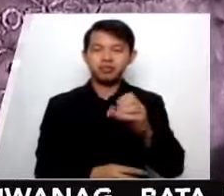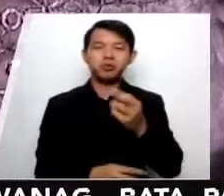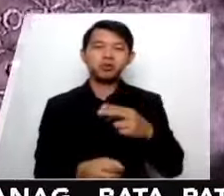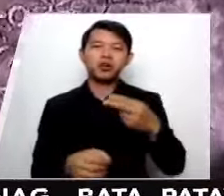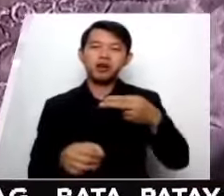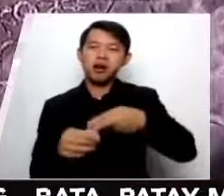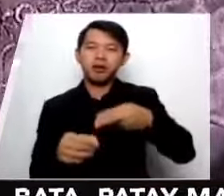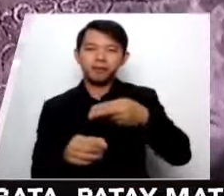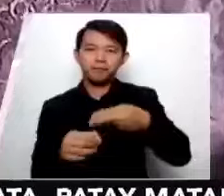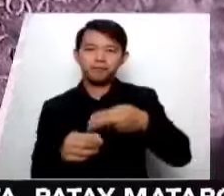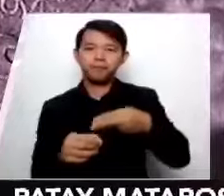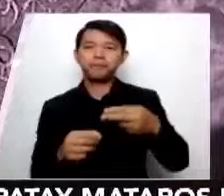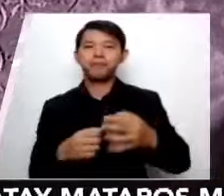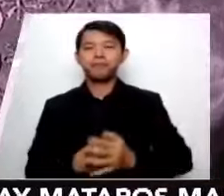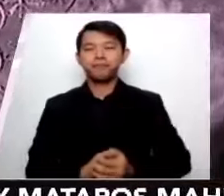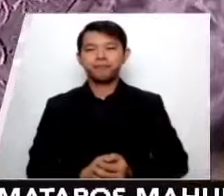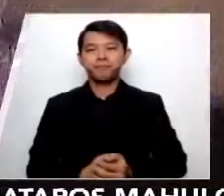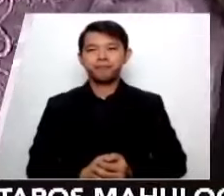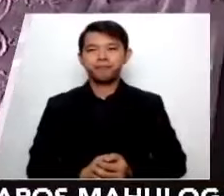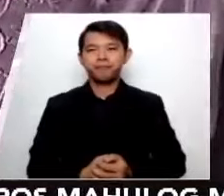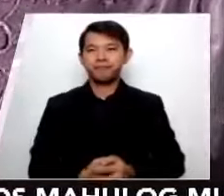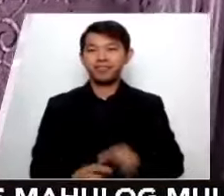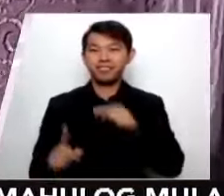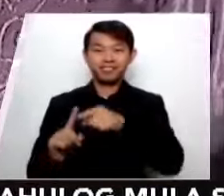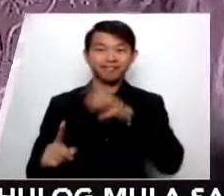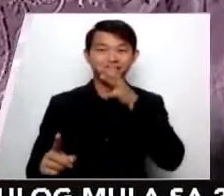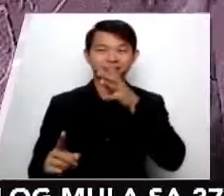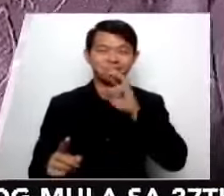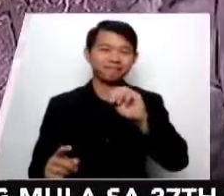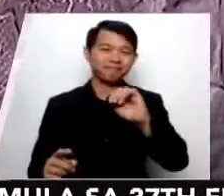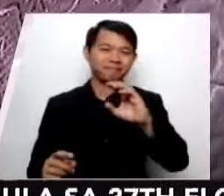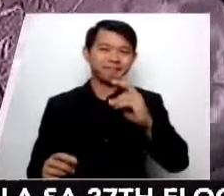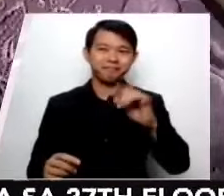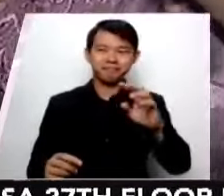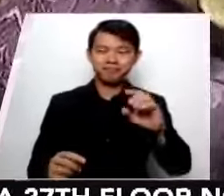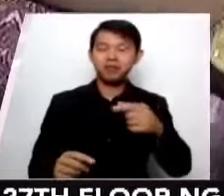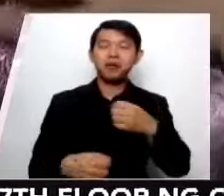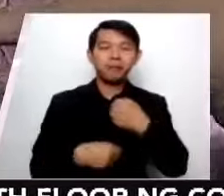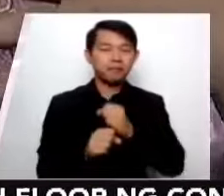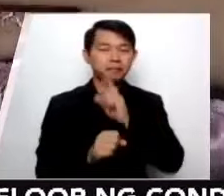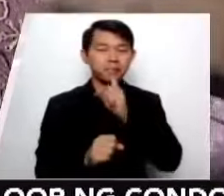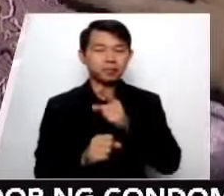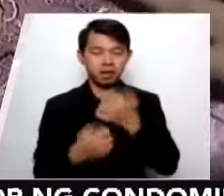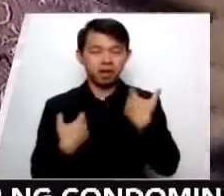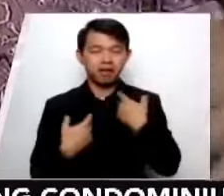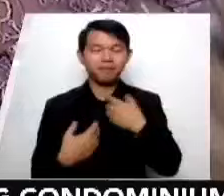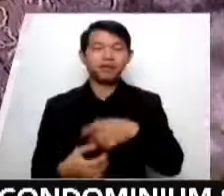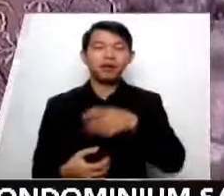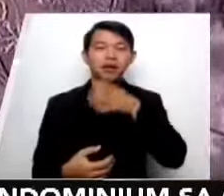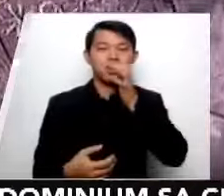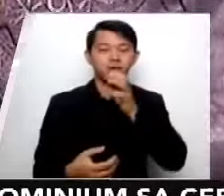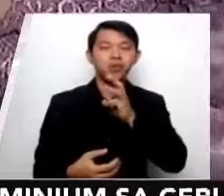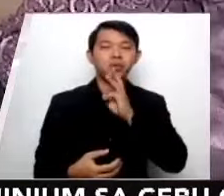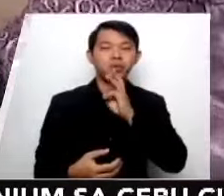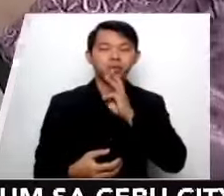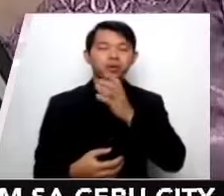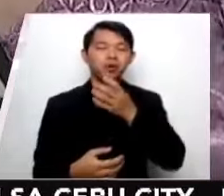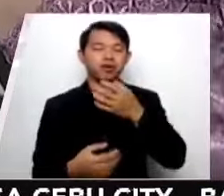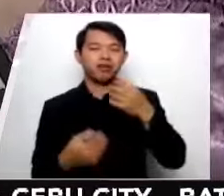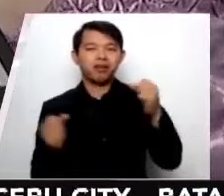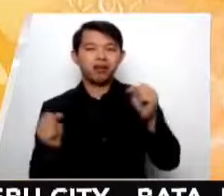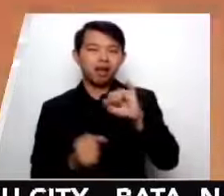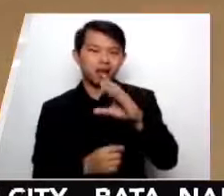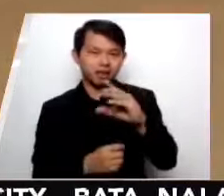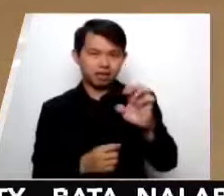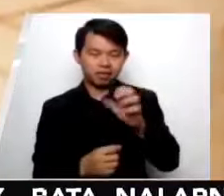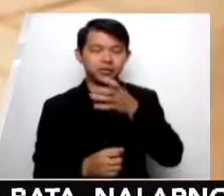Quartero, laging tinitiyak na may malamig na inumin o pagkain ang anak. Ice cold dessert naman ang inihahanda ni Christine Joy